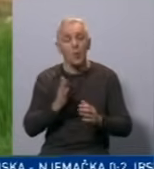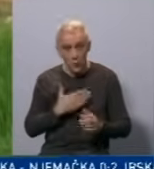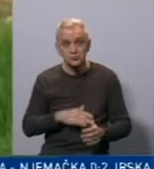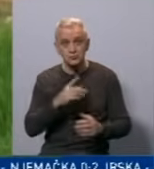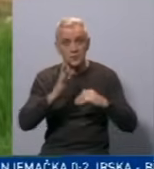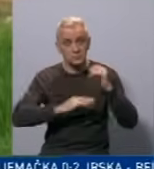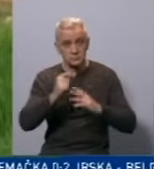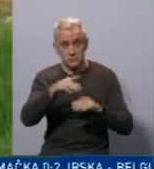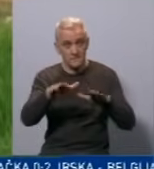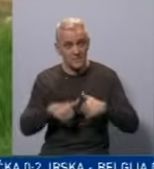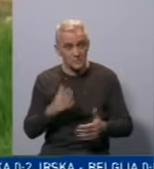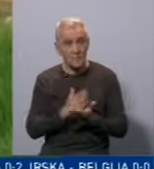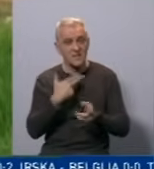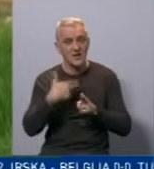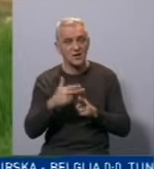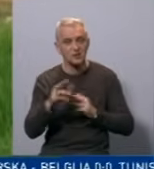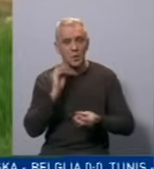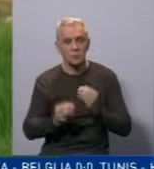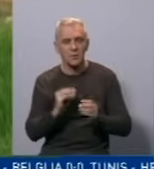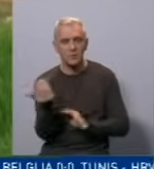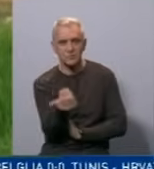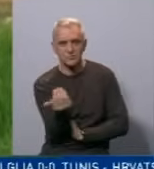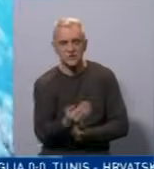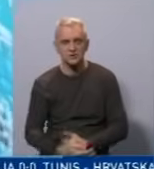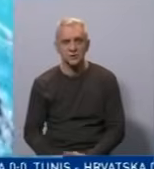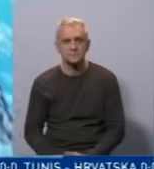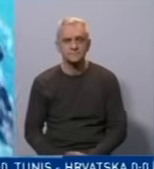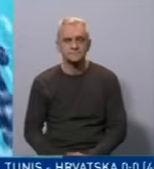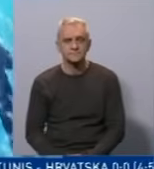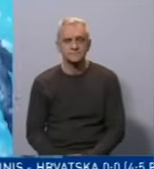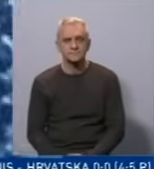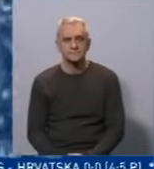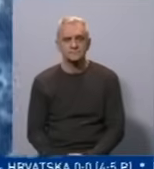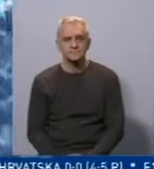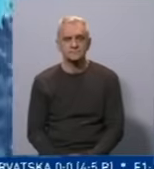ovog prihvatilišta biti riješen problem prosjačenja.